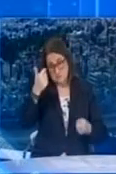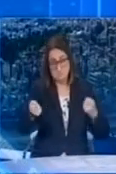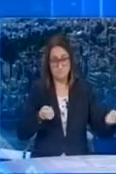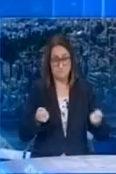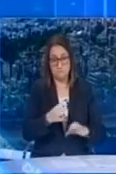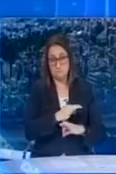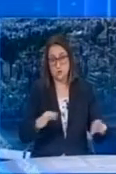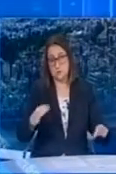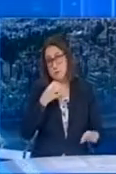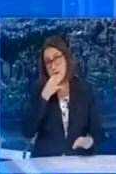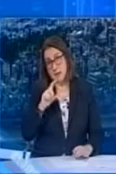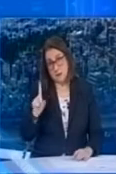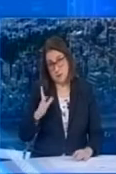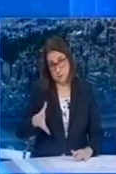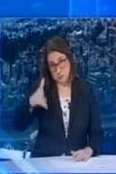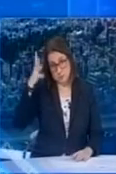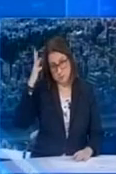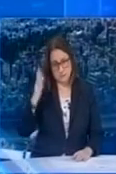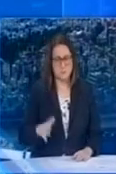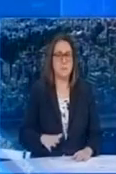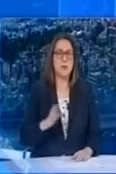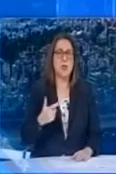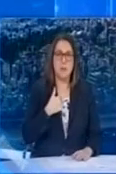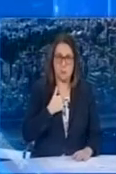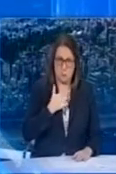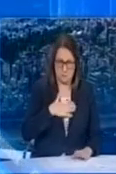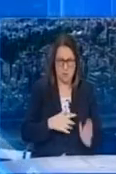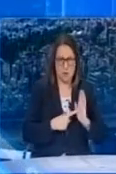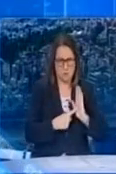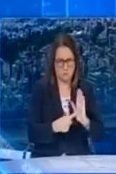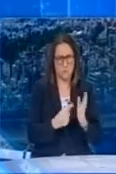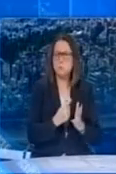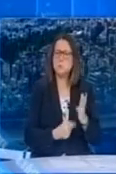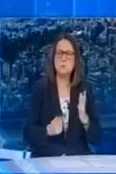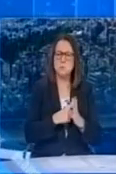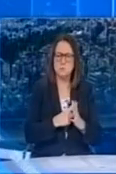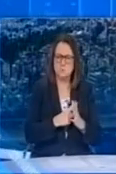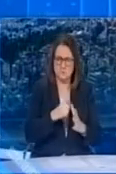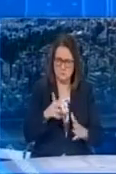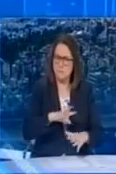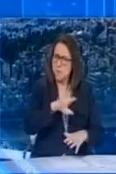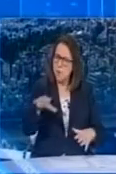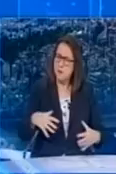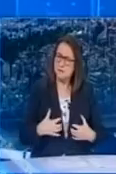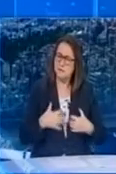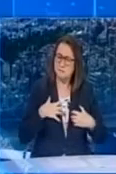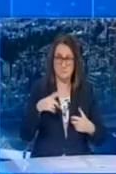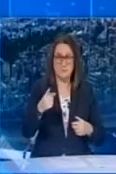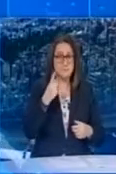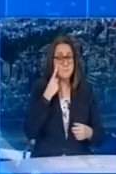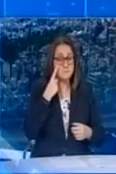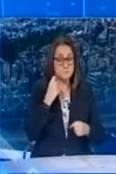Θέλω όμως να σας παρουσιάσω ίσως το πιο εξοργιστικό στοιχείο. Τη σύγκριση του αριθμού των εργαζομένων στο